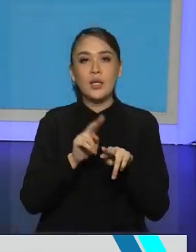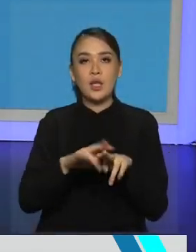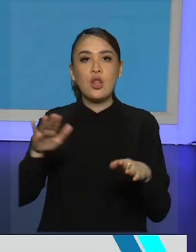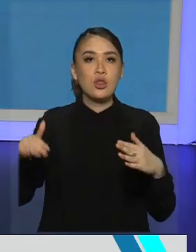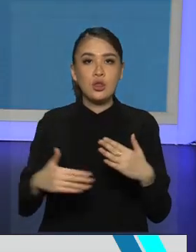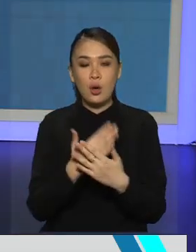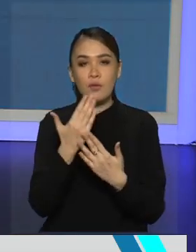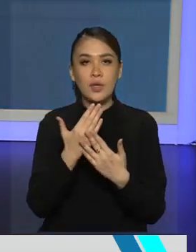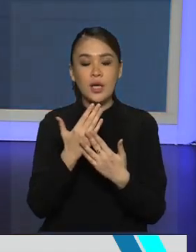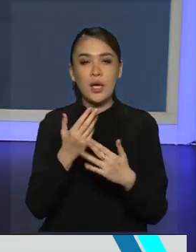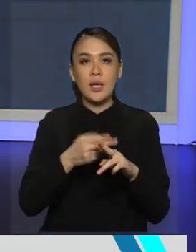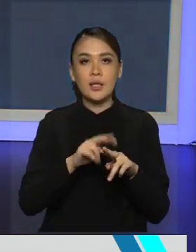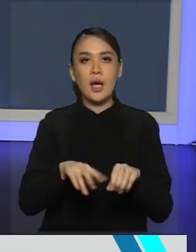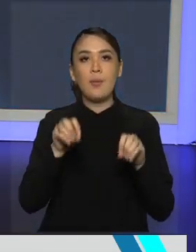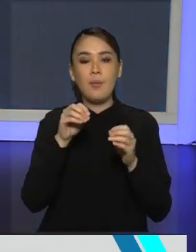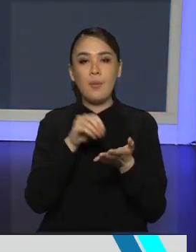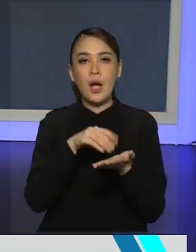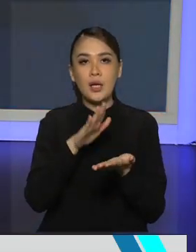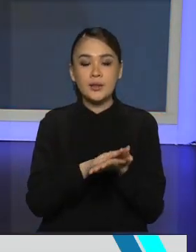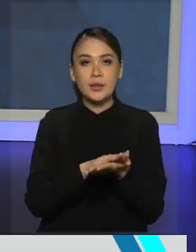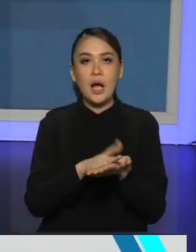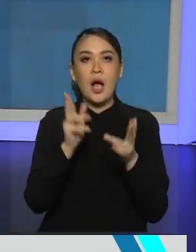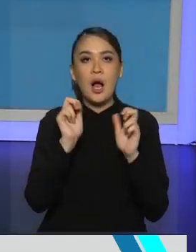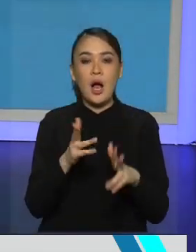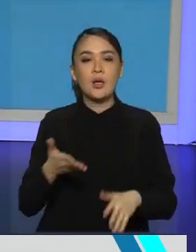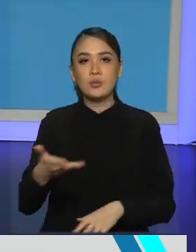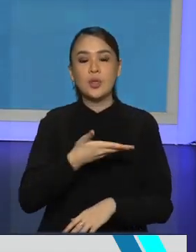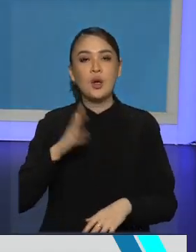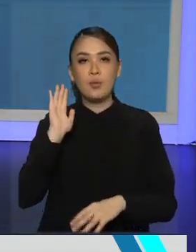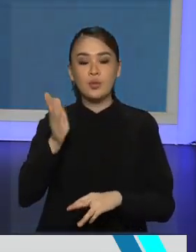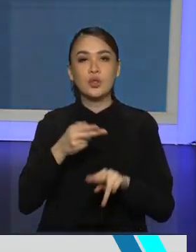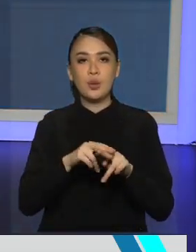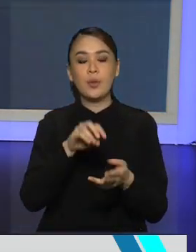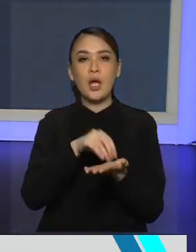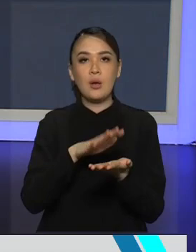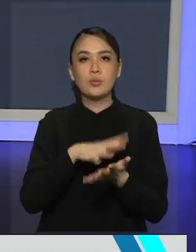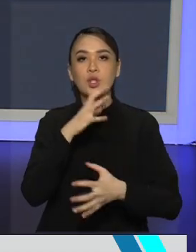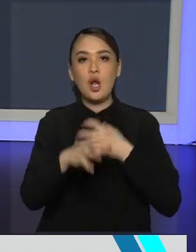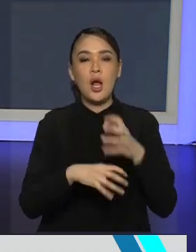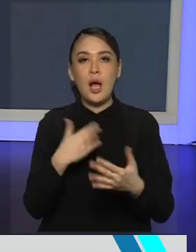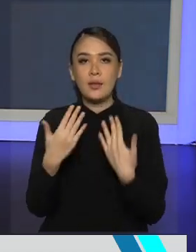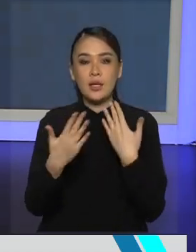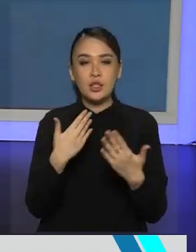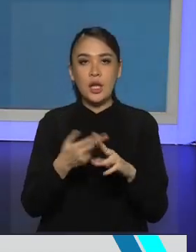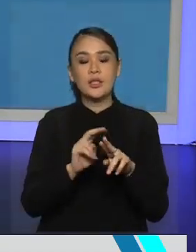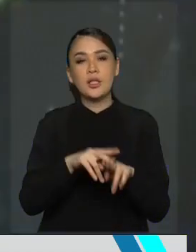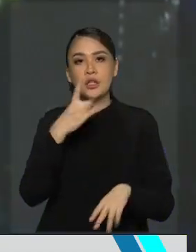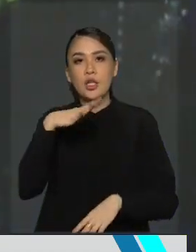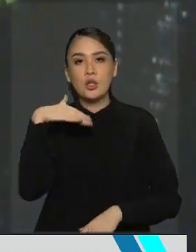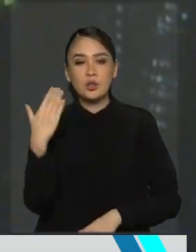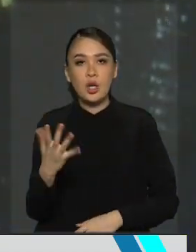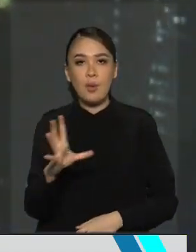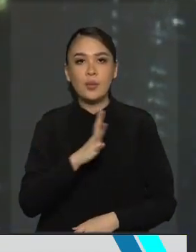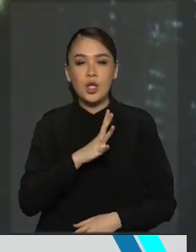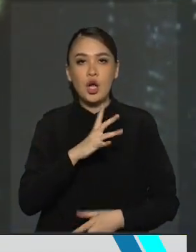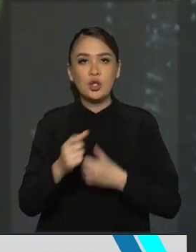новой реальности, как мы будем выстраивать, например, международные отношения? Потому что, с одной стороны,